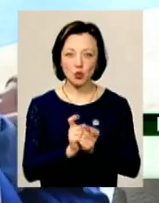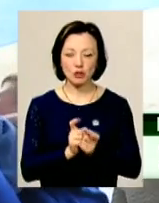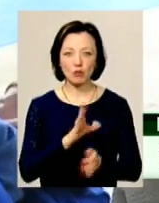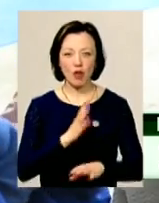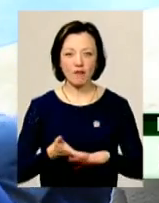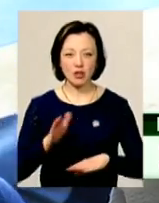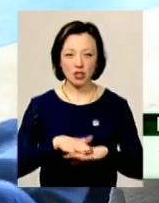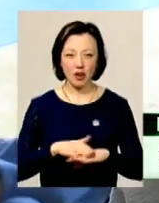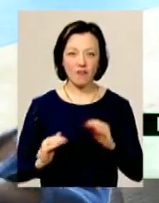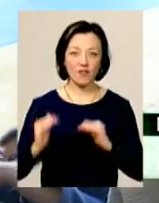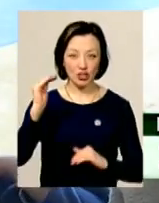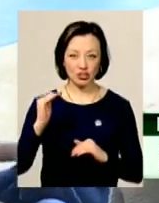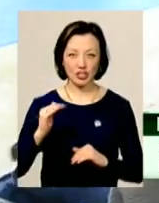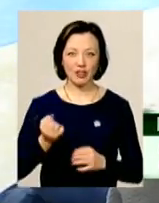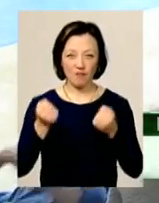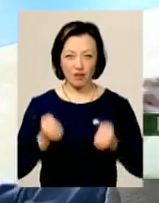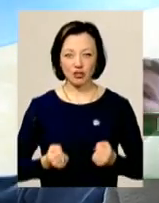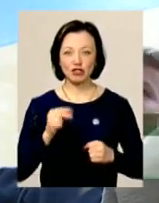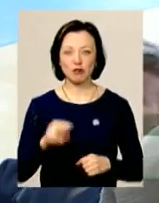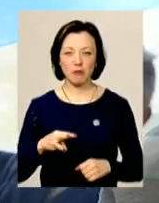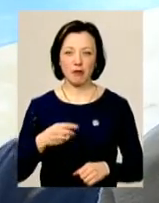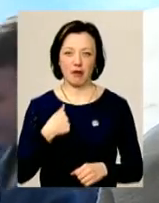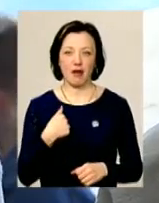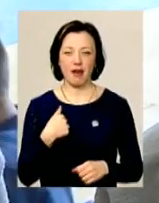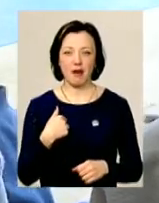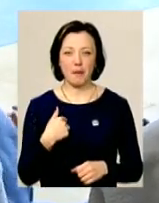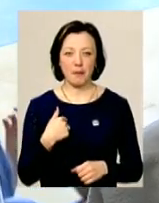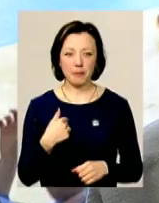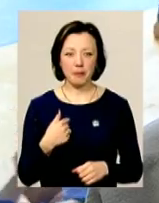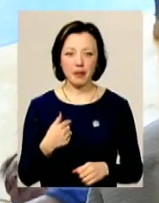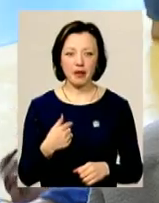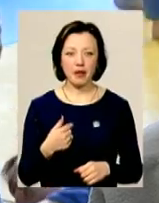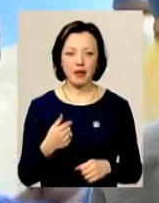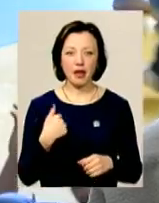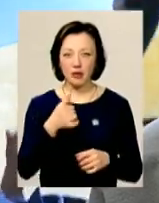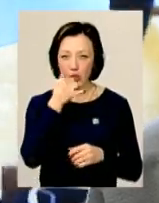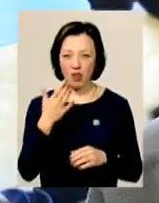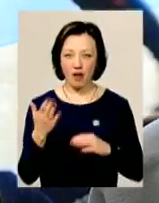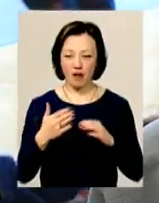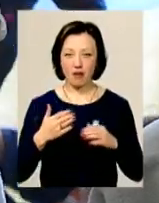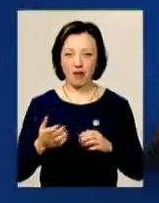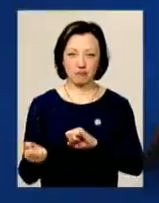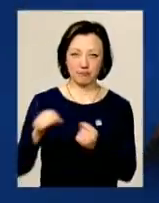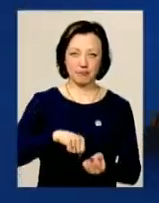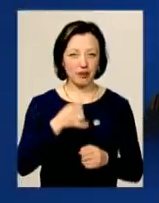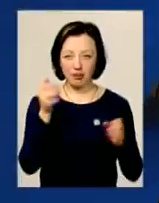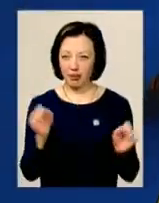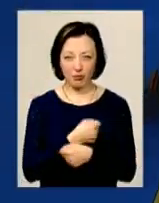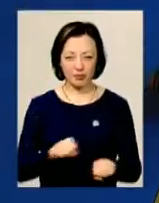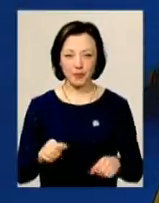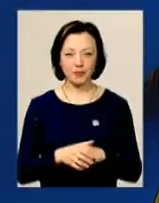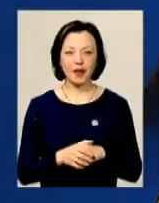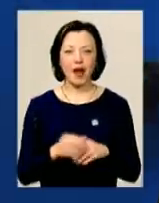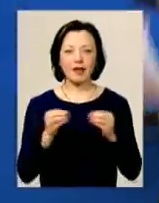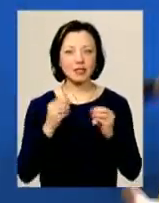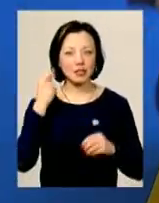що він вищий і тяжкіший. Мені не було взяти верхній захват і я не міг його кинути. А 10-річний Богдан